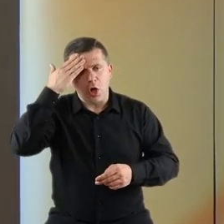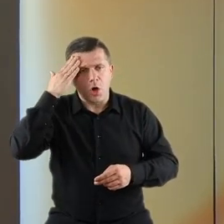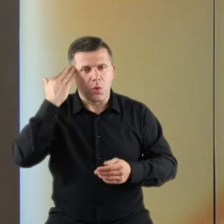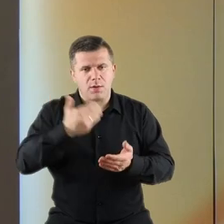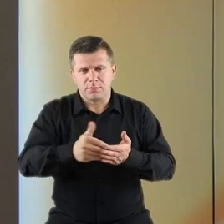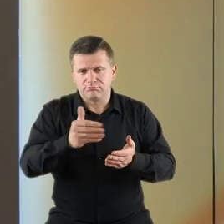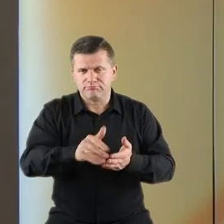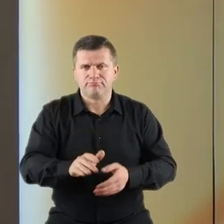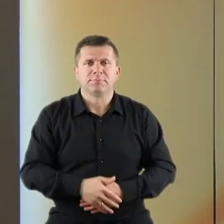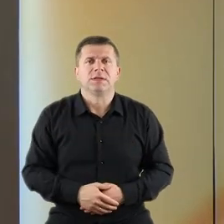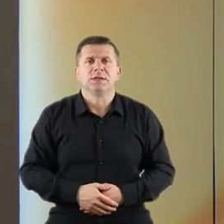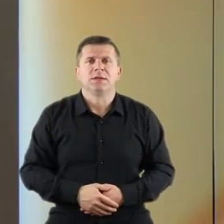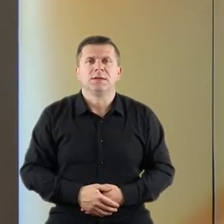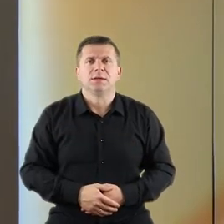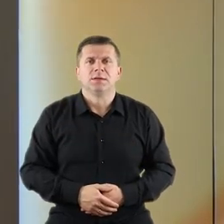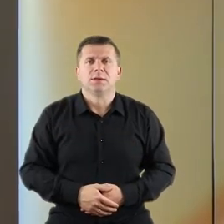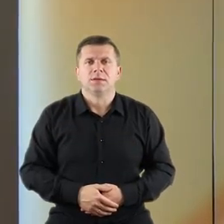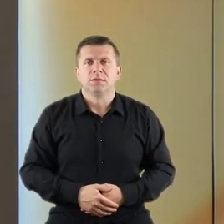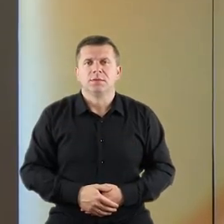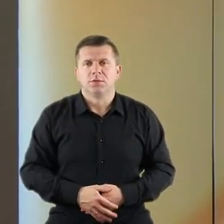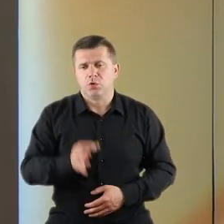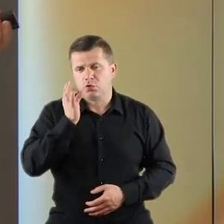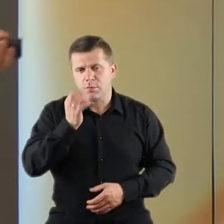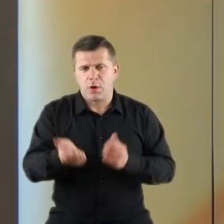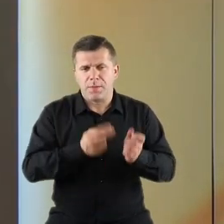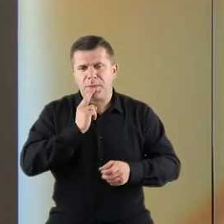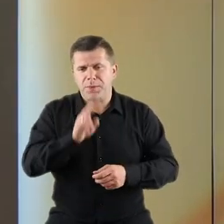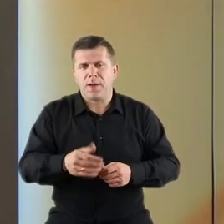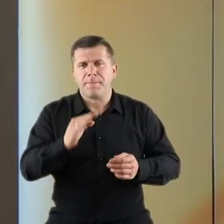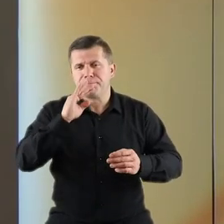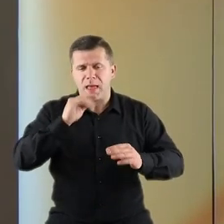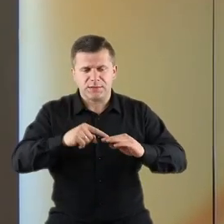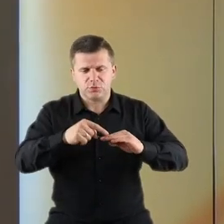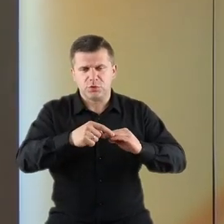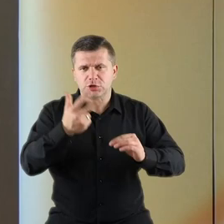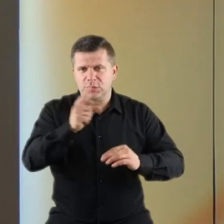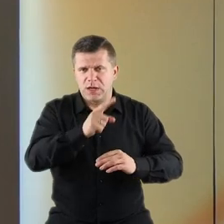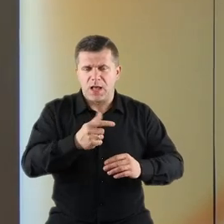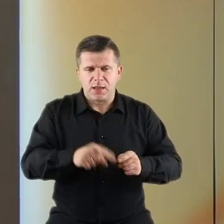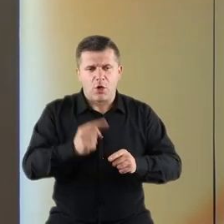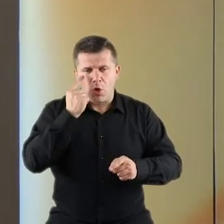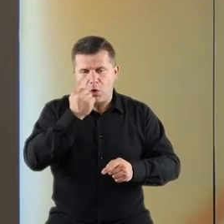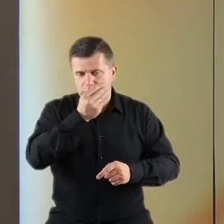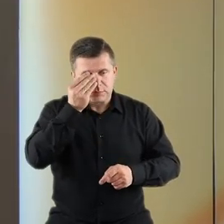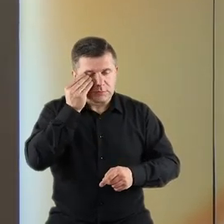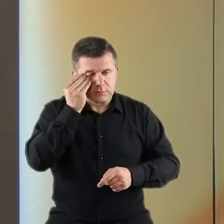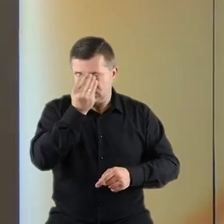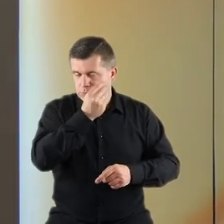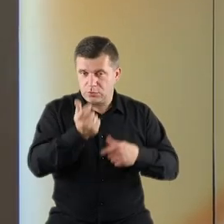stronę fruwają dobrze też poprosić paznokcie i trzy razy nie mi otrzeć oczy orzeczonego